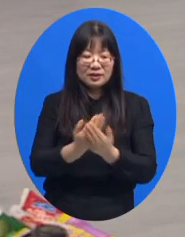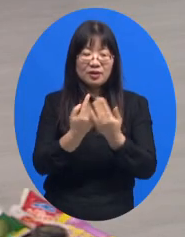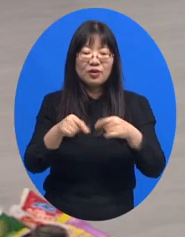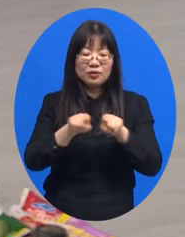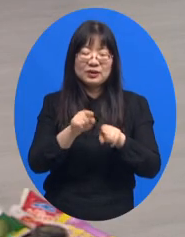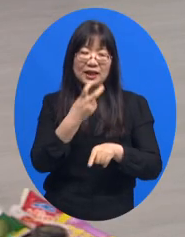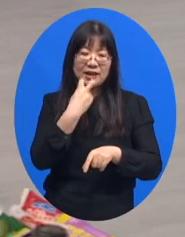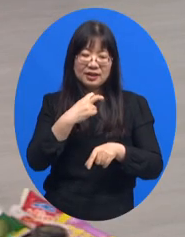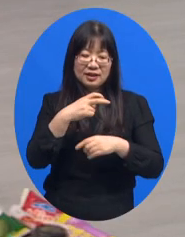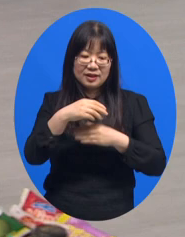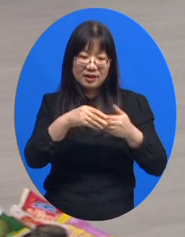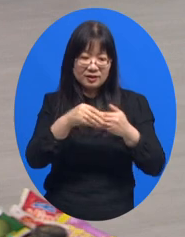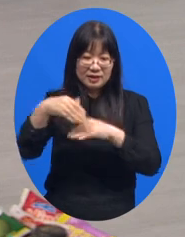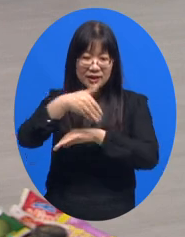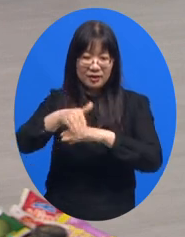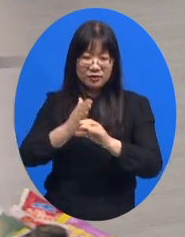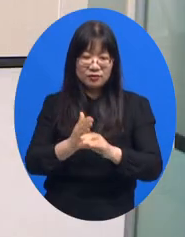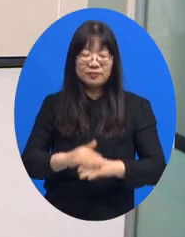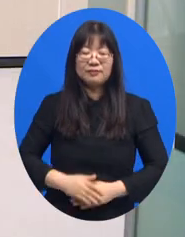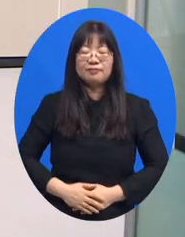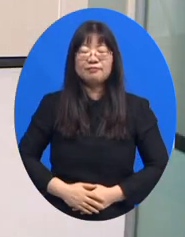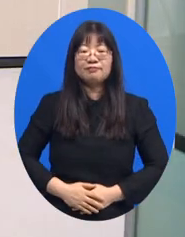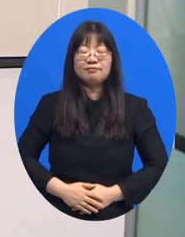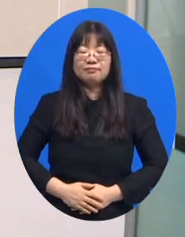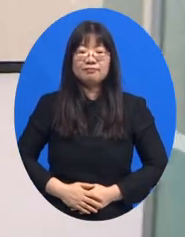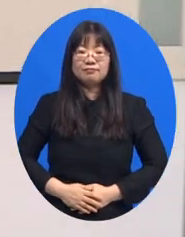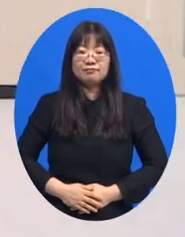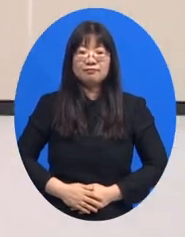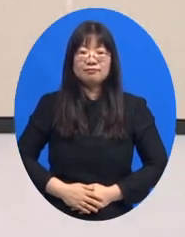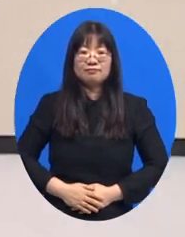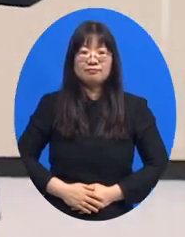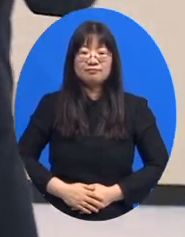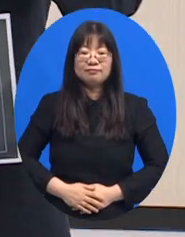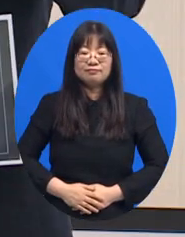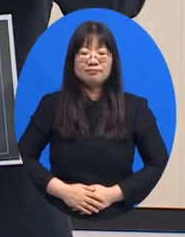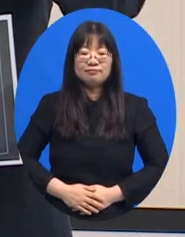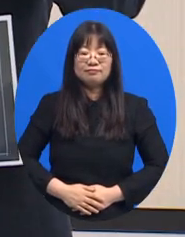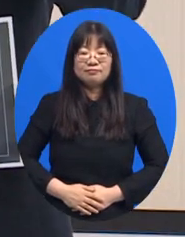함께 이끌어 나갈 예정입니다. 경기 GTV 서문영입니다.